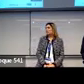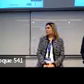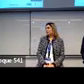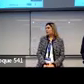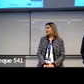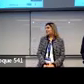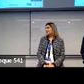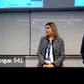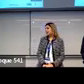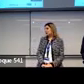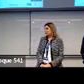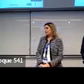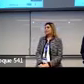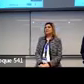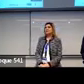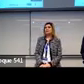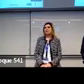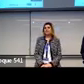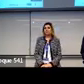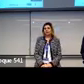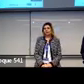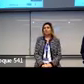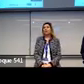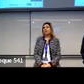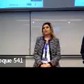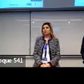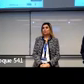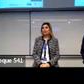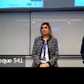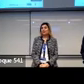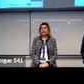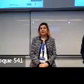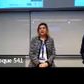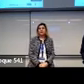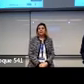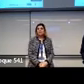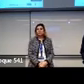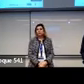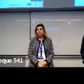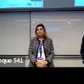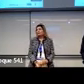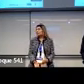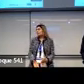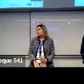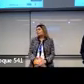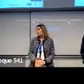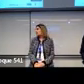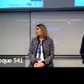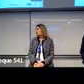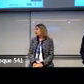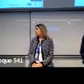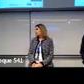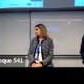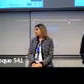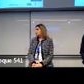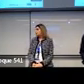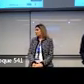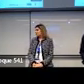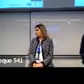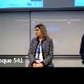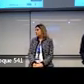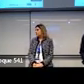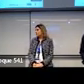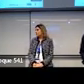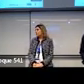MOOC réalisé par l'Université de Québec à Trois-Rivières. C'est un MOOC de 6 heures. Ce n'est plus